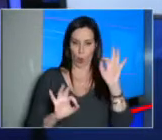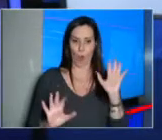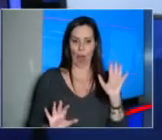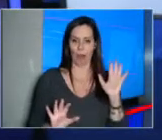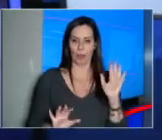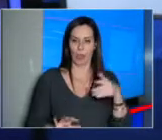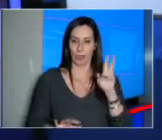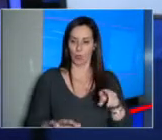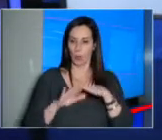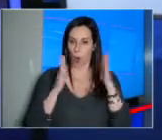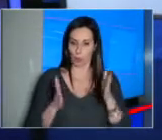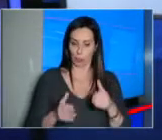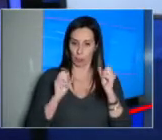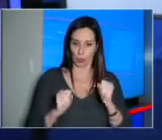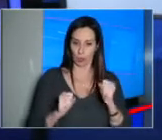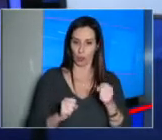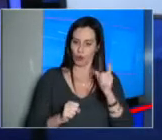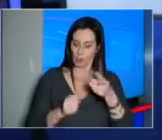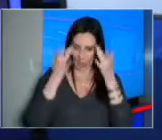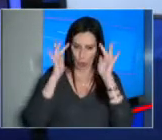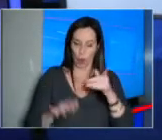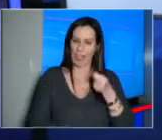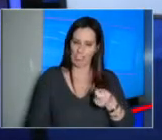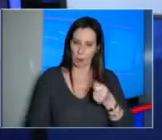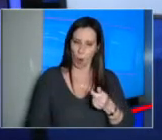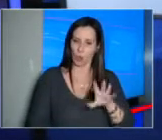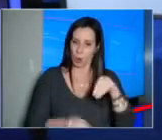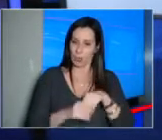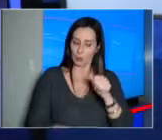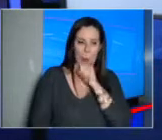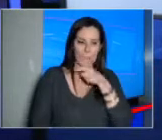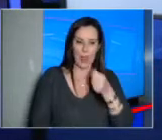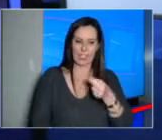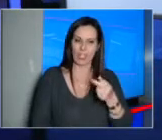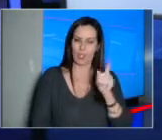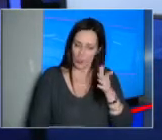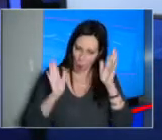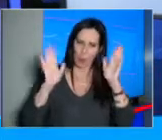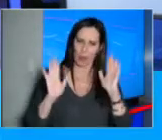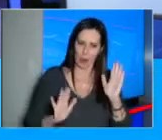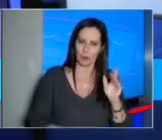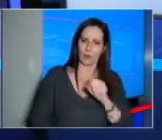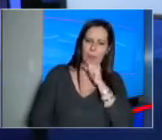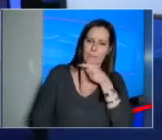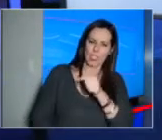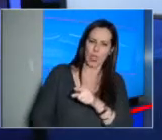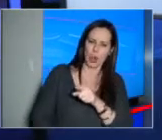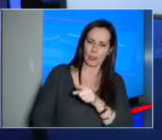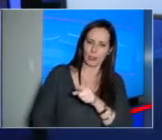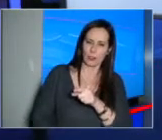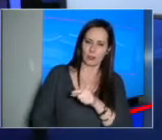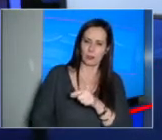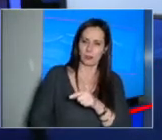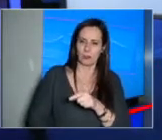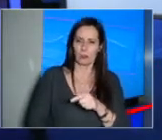נכון. יש מוסד, שהוא מוסד לביטוח לאומי, שאמור לדאוג לקצבאות, כולל קצבאות פנסיה, שהם לא מי יודע מה גבוהות. הם לא פנסיונית, הם נקראות קצבאות,